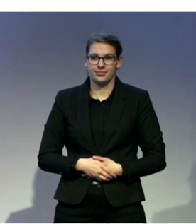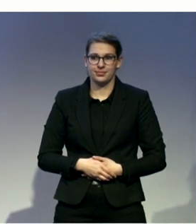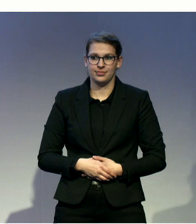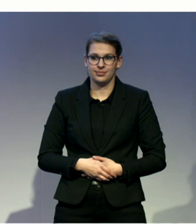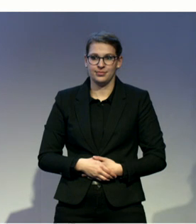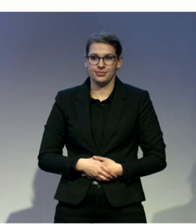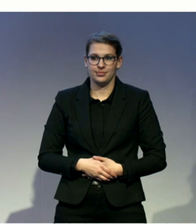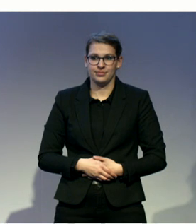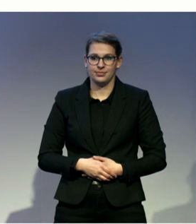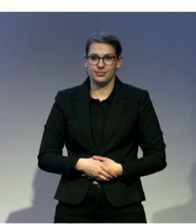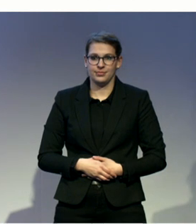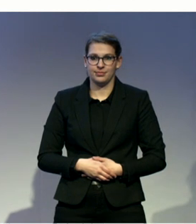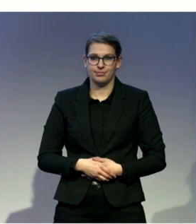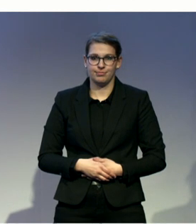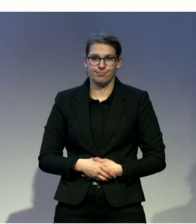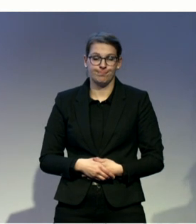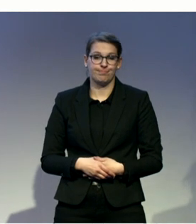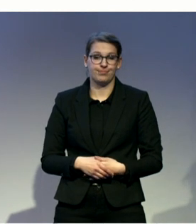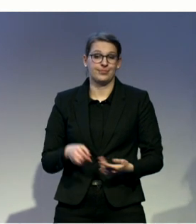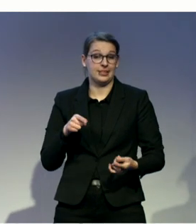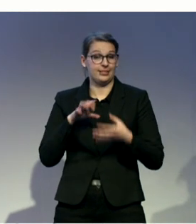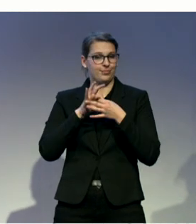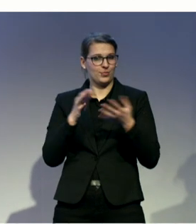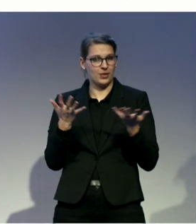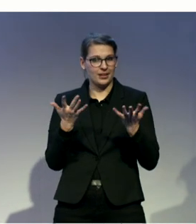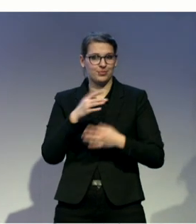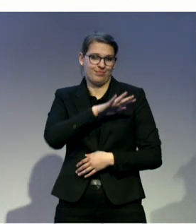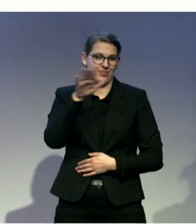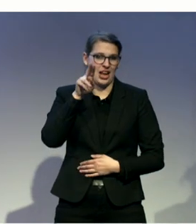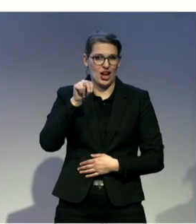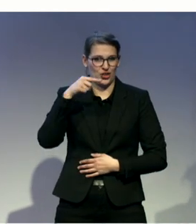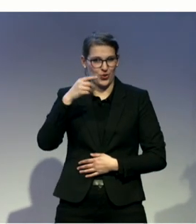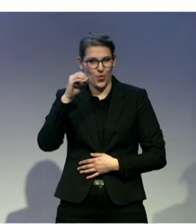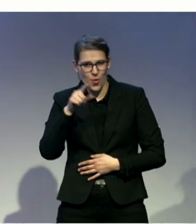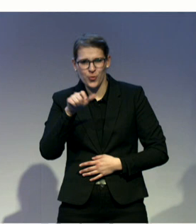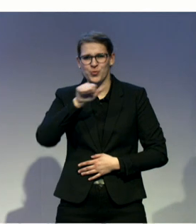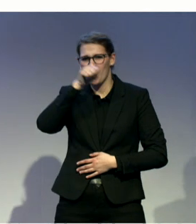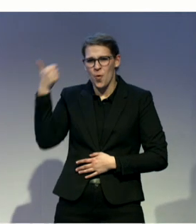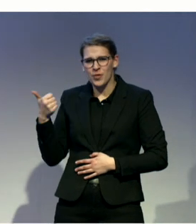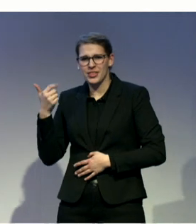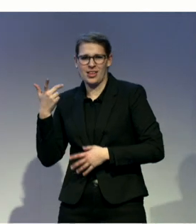all non-governmental organizations and other organizations